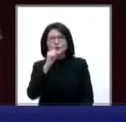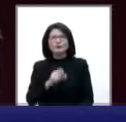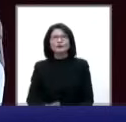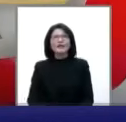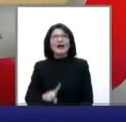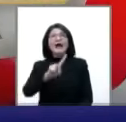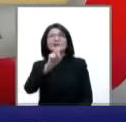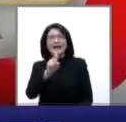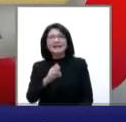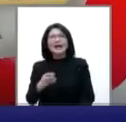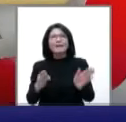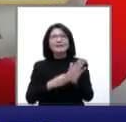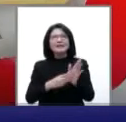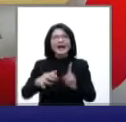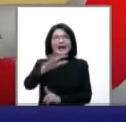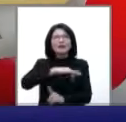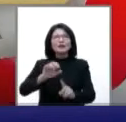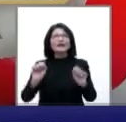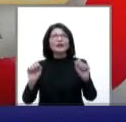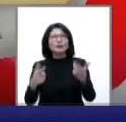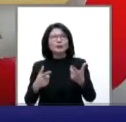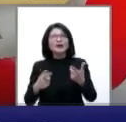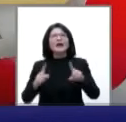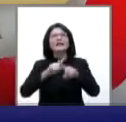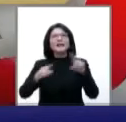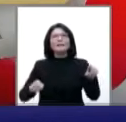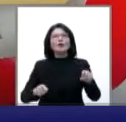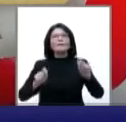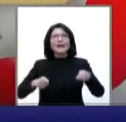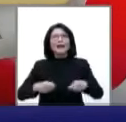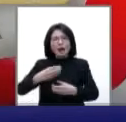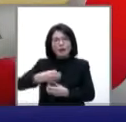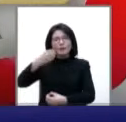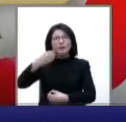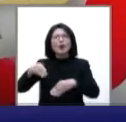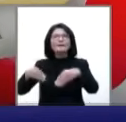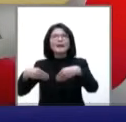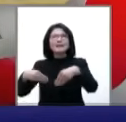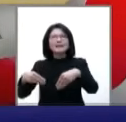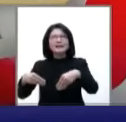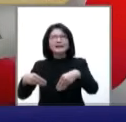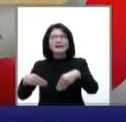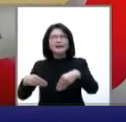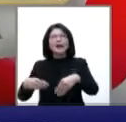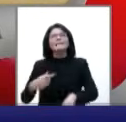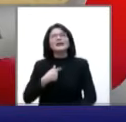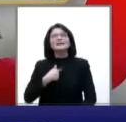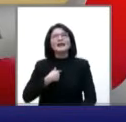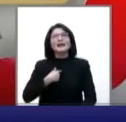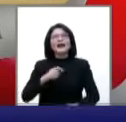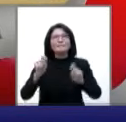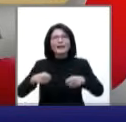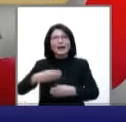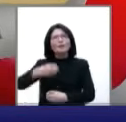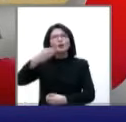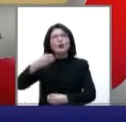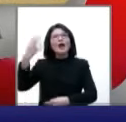bahwa kali ini penampilannya Eh cakimin ini berbeda biasanya menggunakan kopiah ada Jaz dan sebagainya kali ini justru